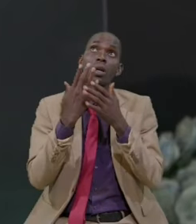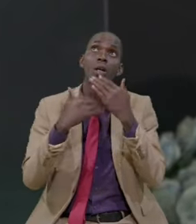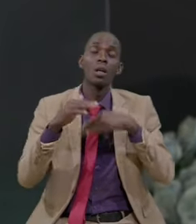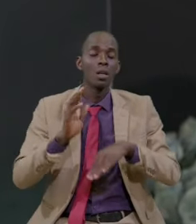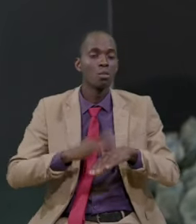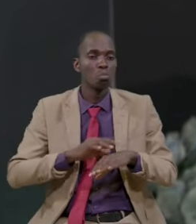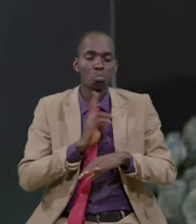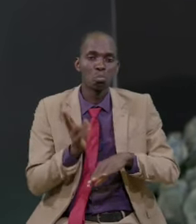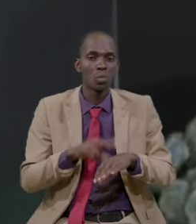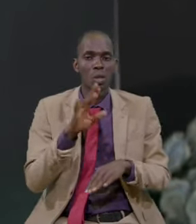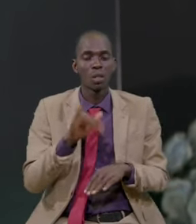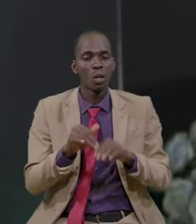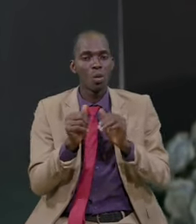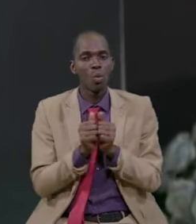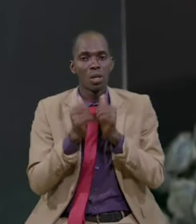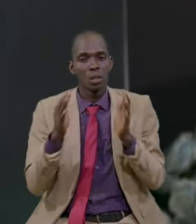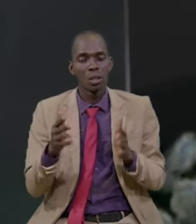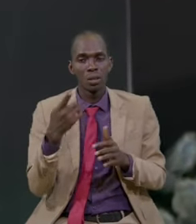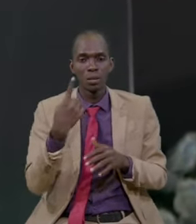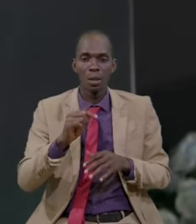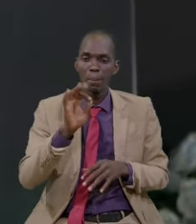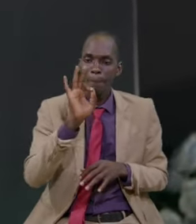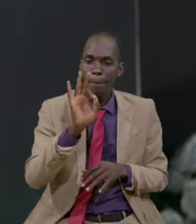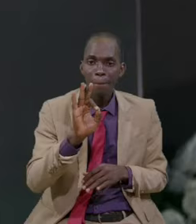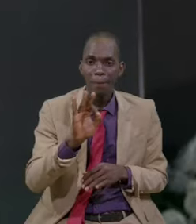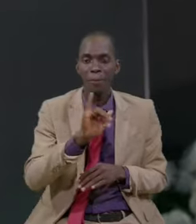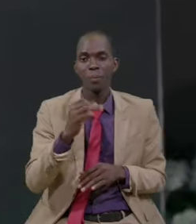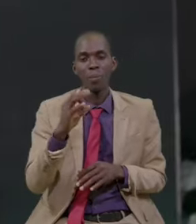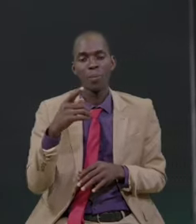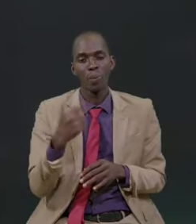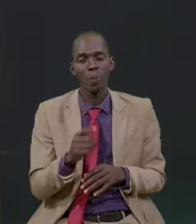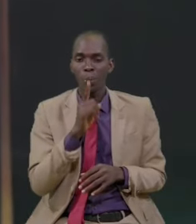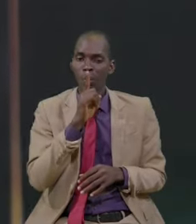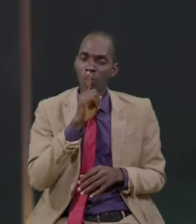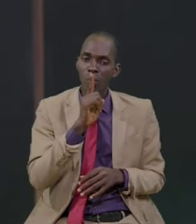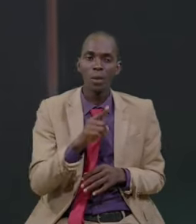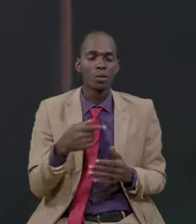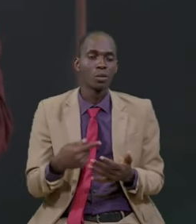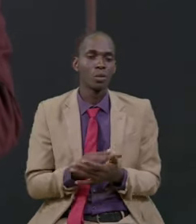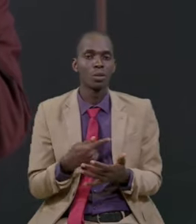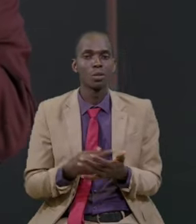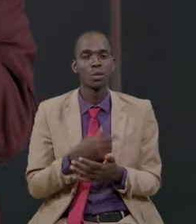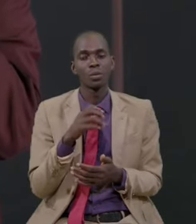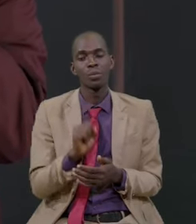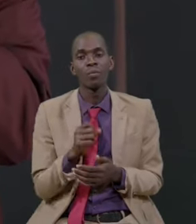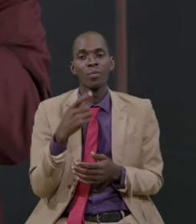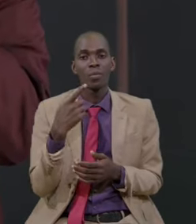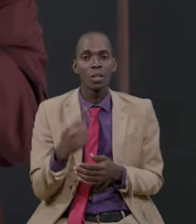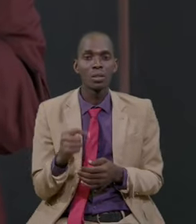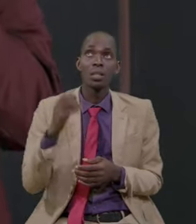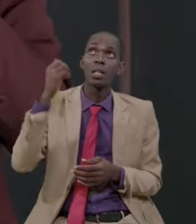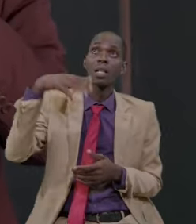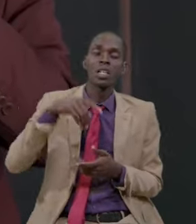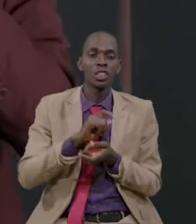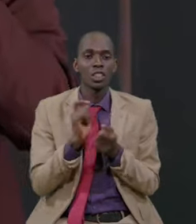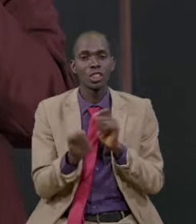ordinairement. Sans la prédication du vrai évangile, du plein évangile, de l'évangile qui transforme